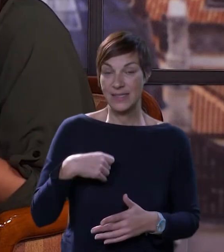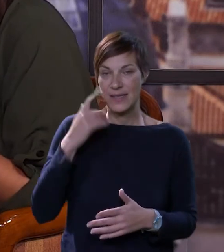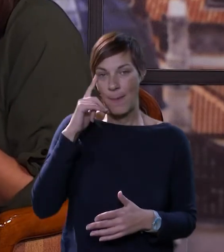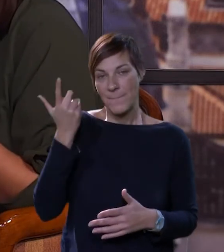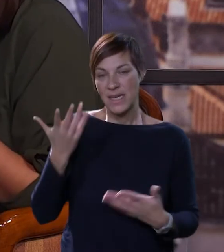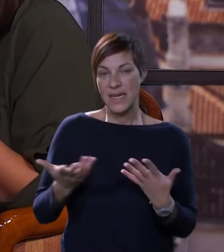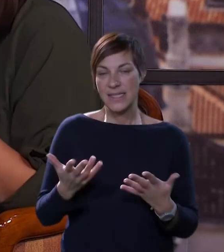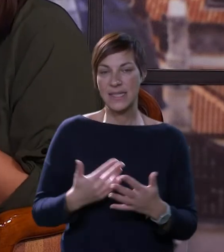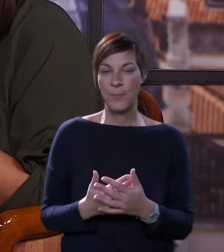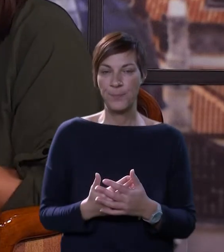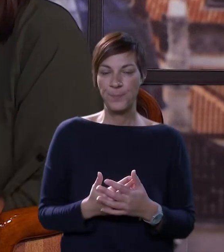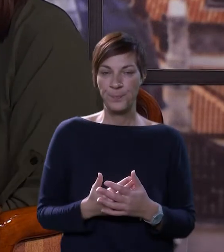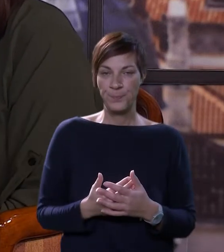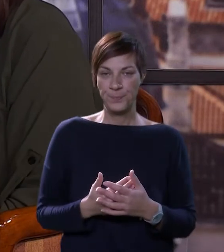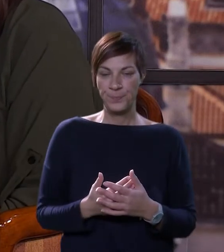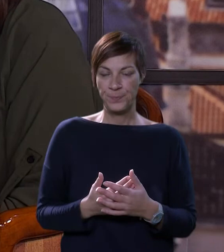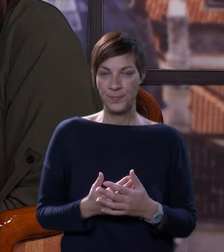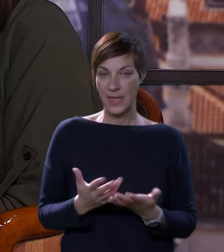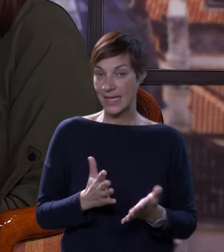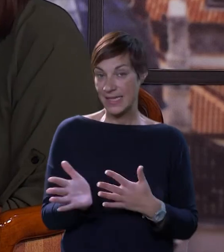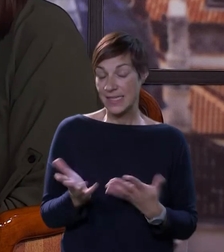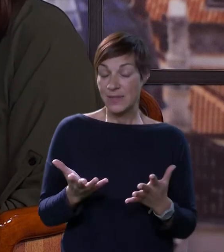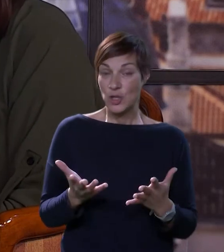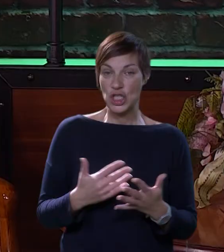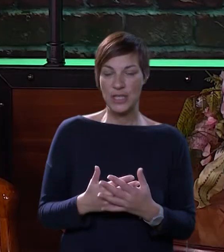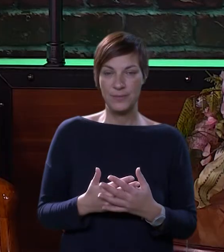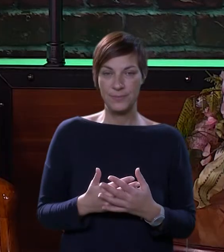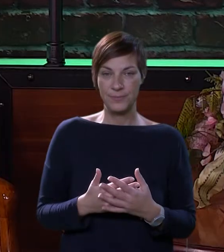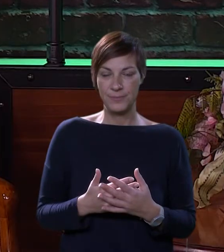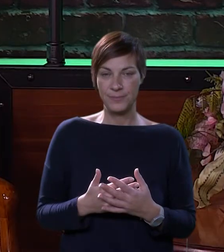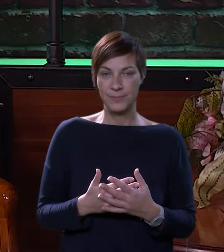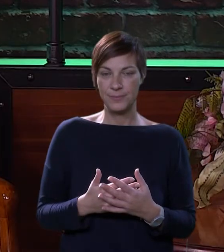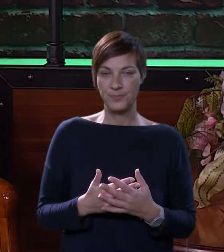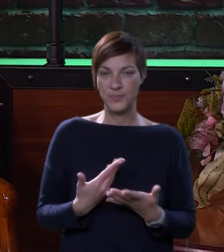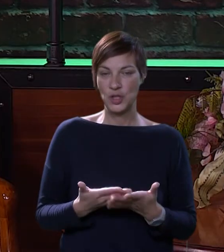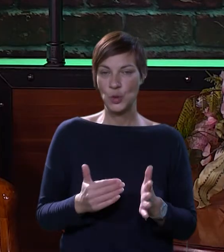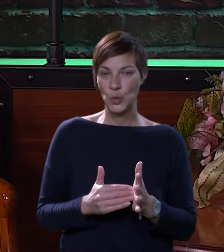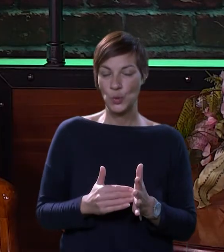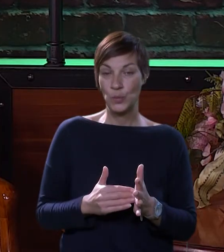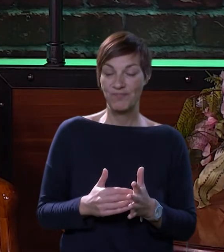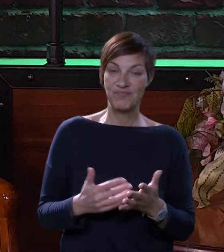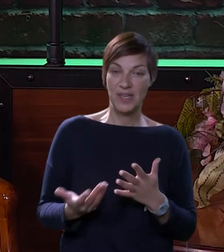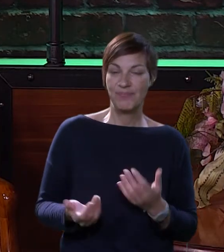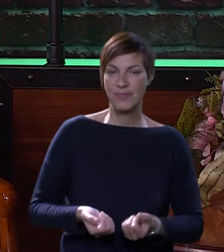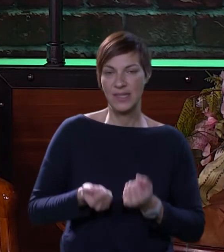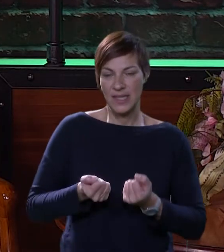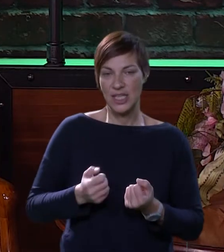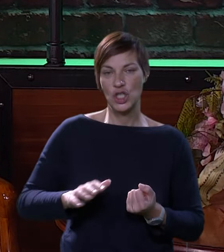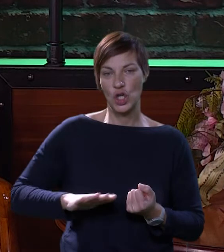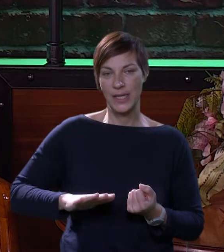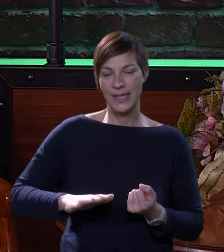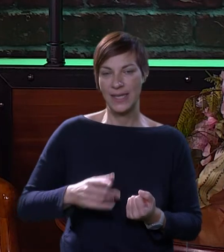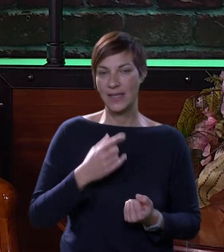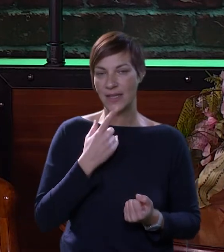zna. Da. Izlaz možda. Da. Pa tu treba biti realan. Teško je dijete